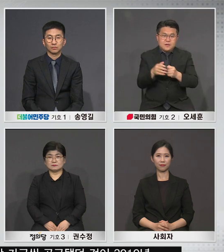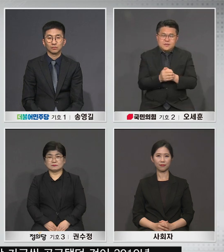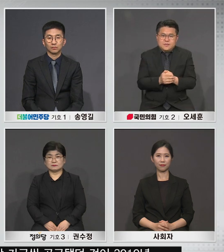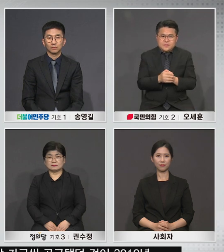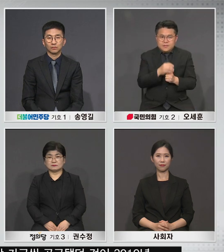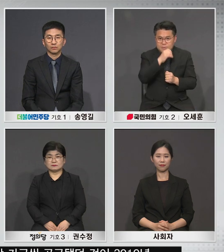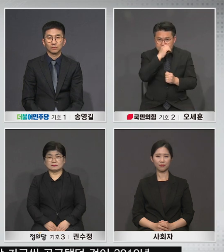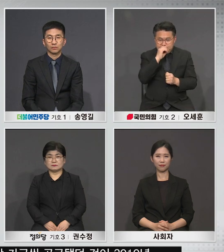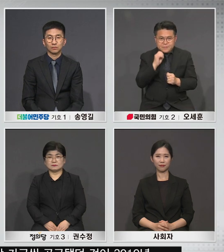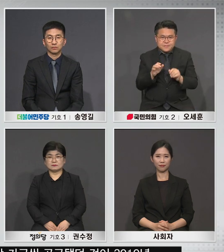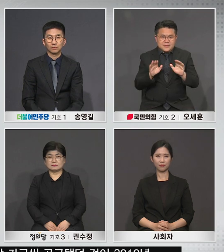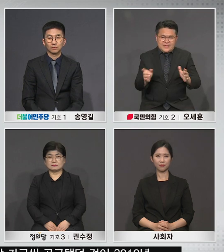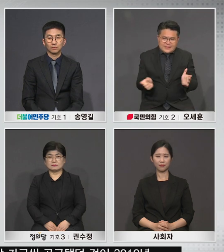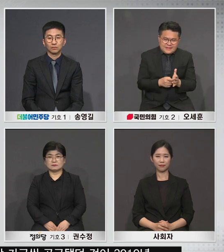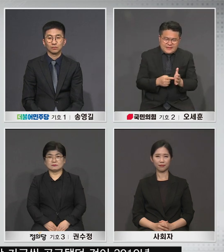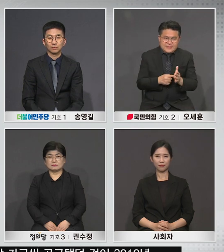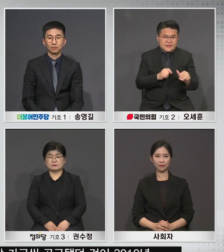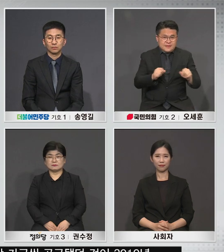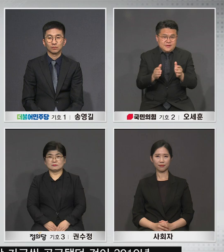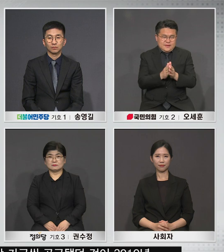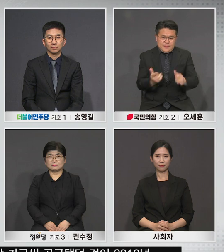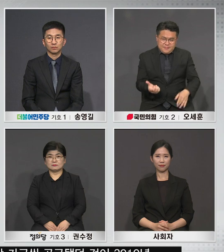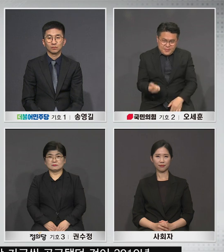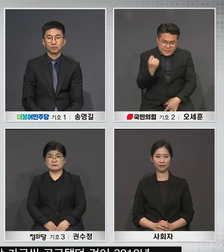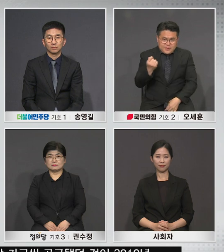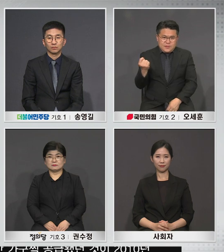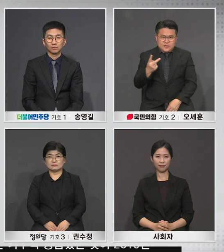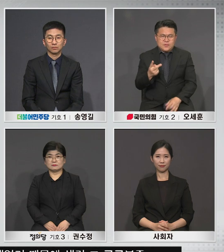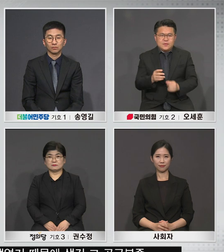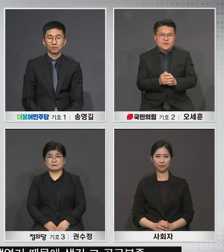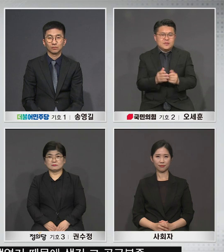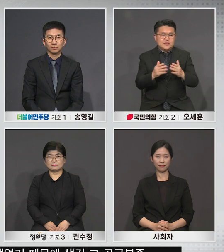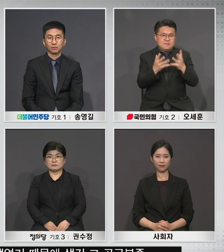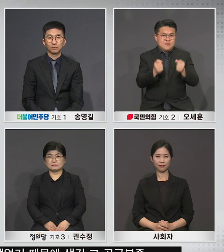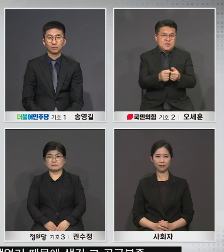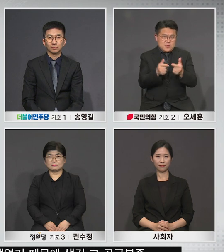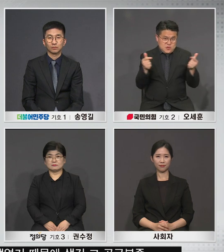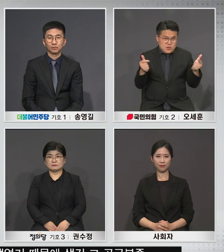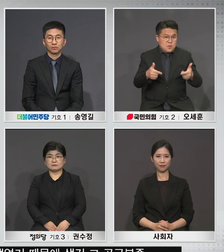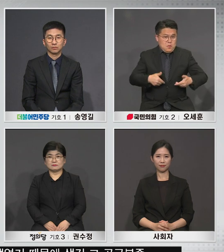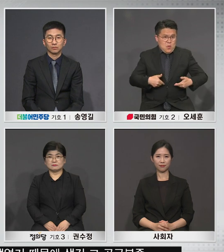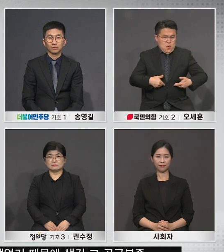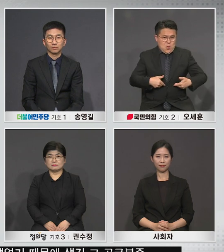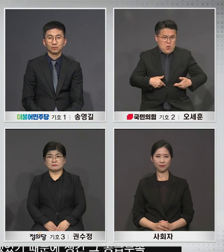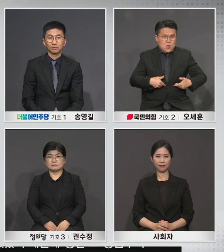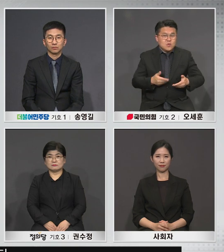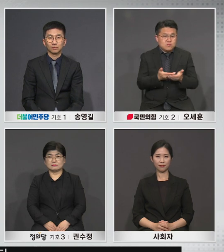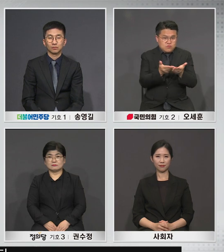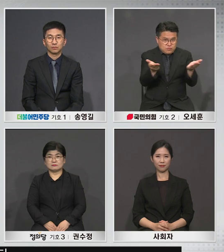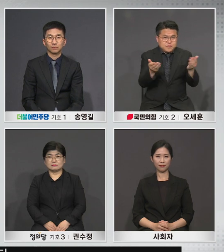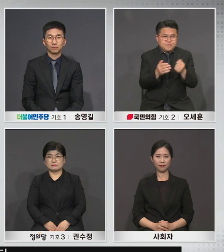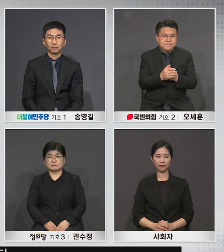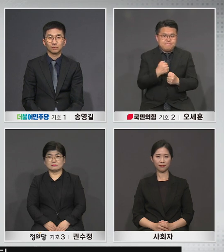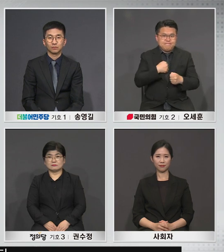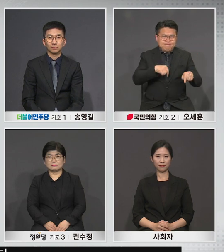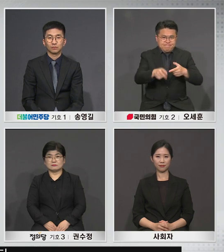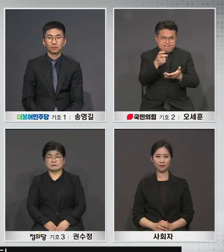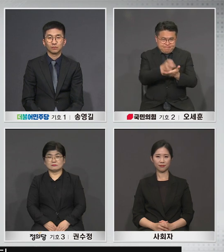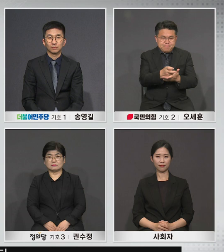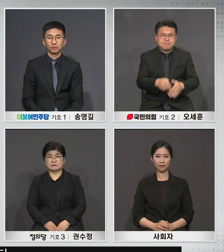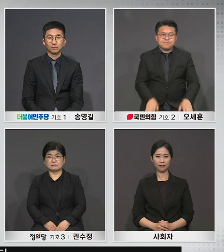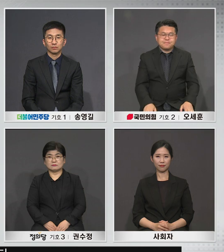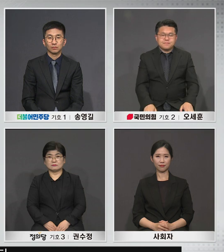그래서 서둘렀습니다. 신속하게 많은 물량을 서울에 공급하겠다는 게 제 정책이었고요.